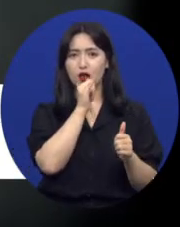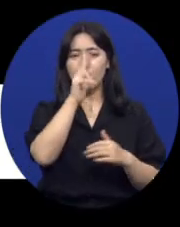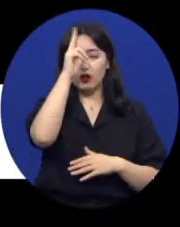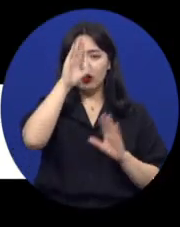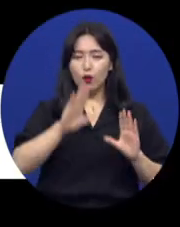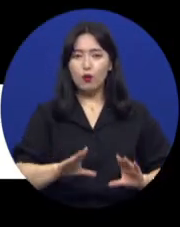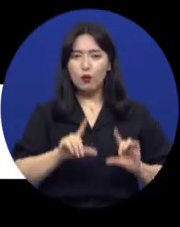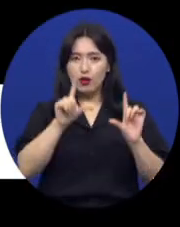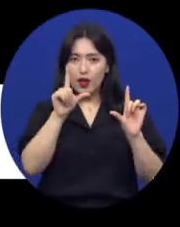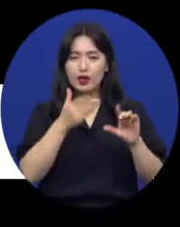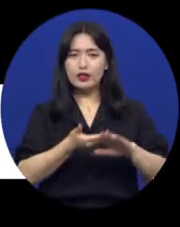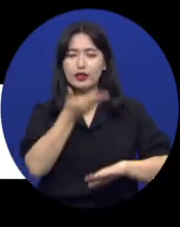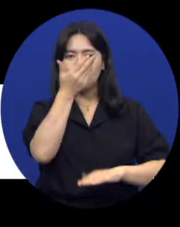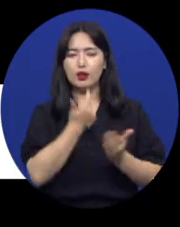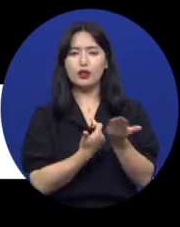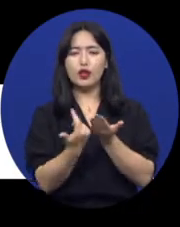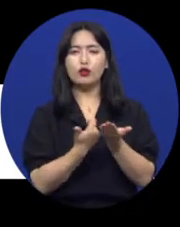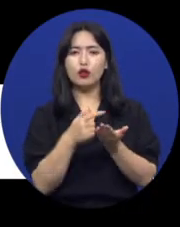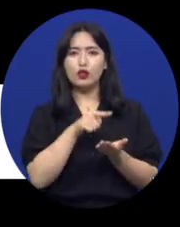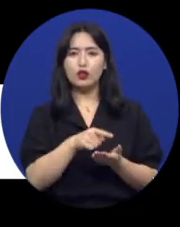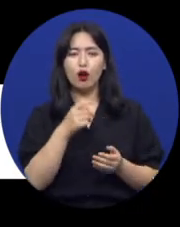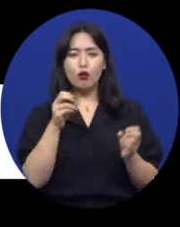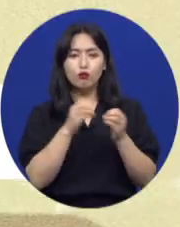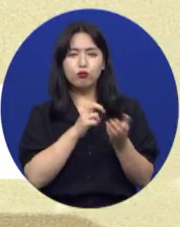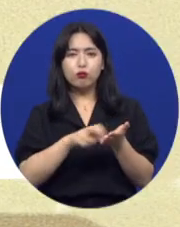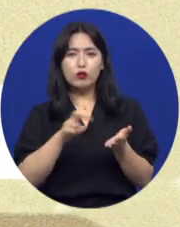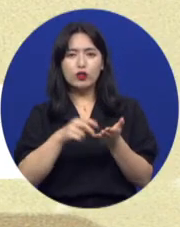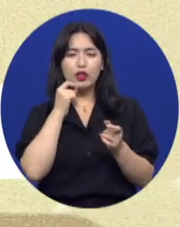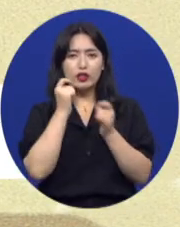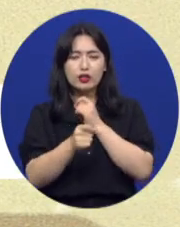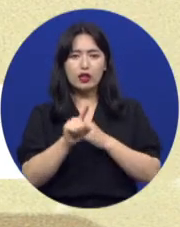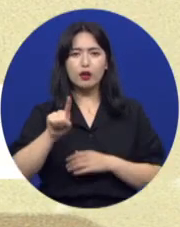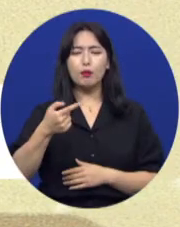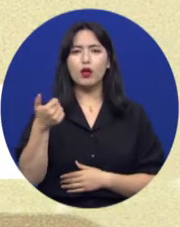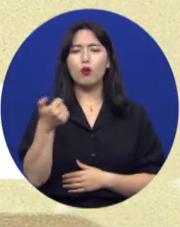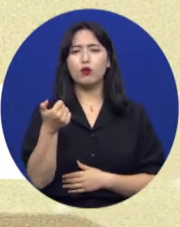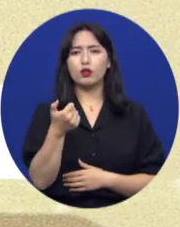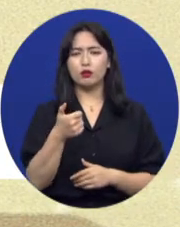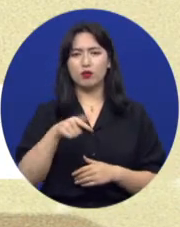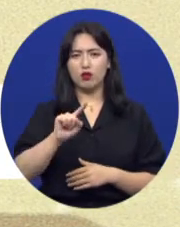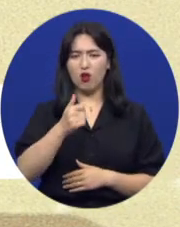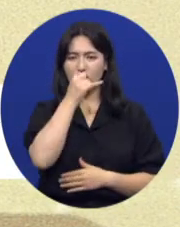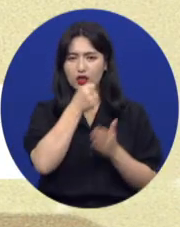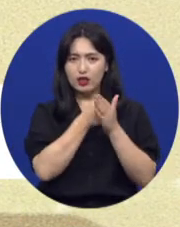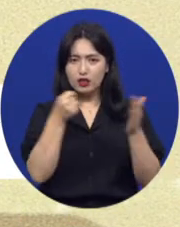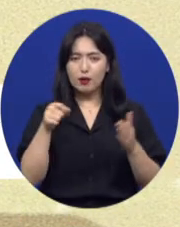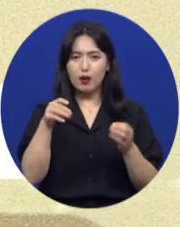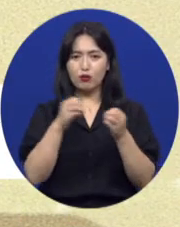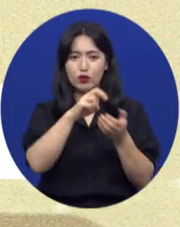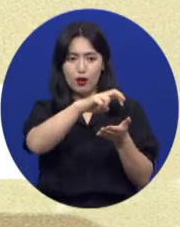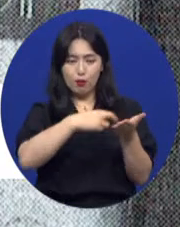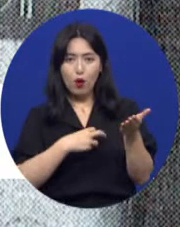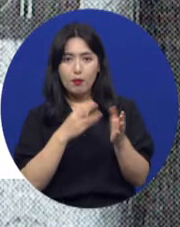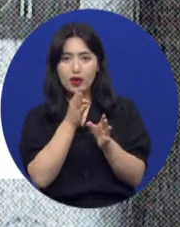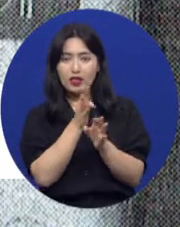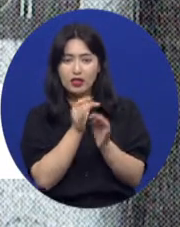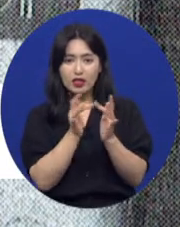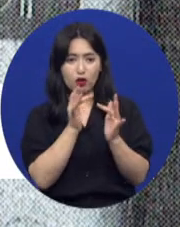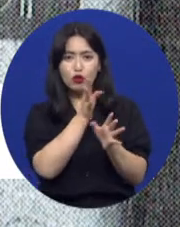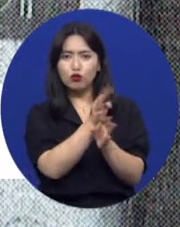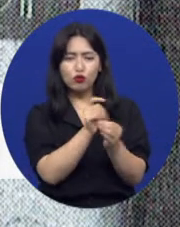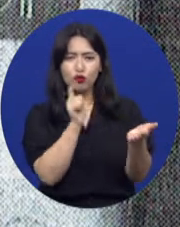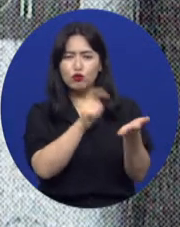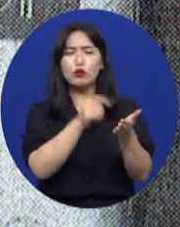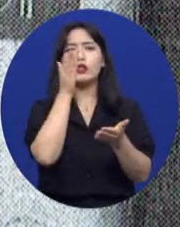상반기의 제주에서 메신저 피싱 4권 100 50권이 발생했다며 메시지에 포함된 인터넷 주소를 클릭하지 않도록